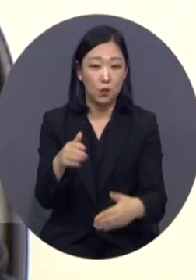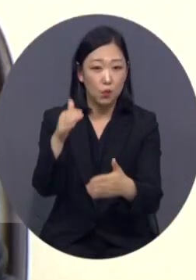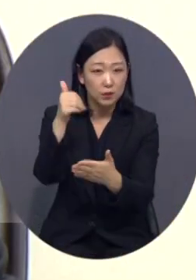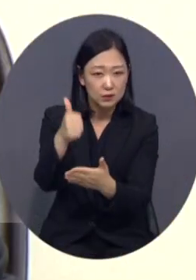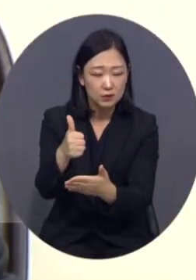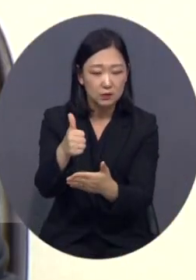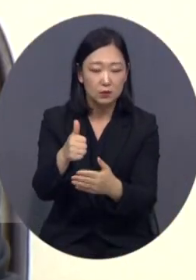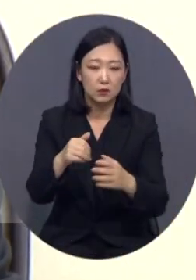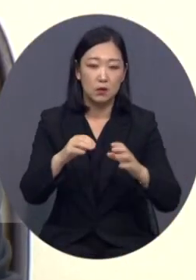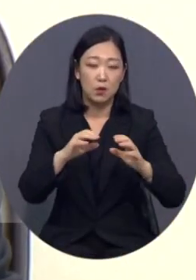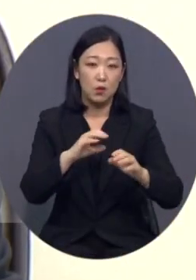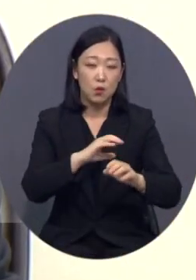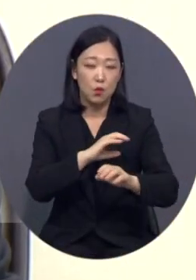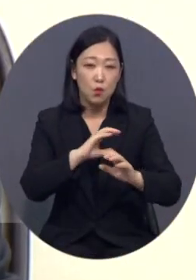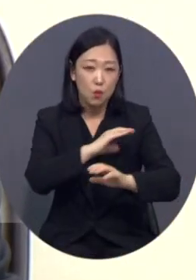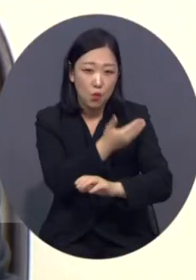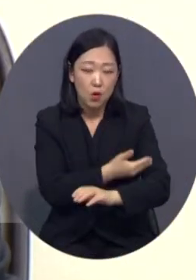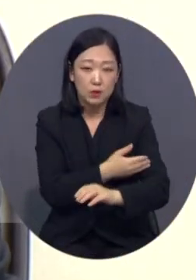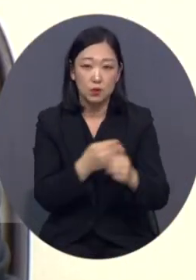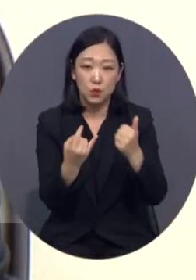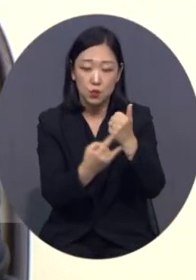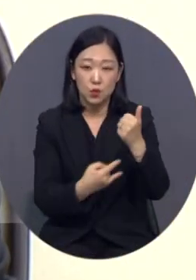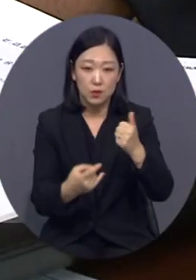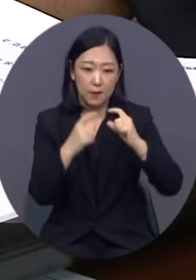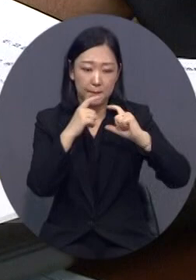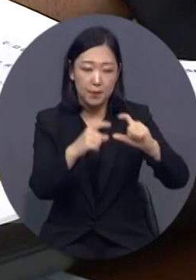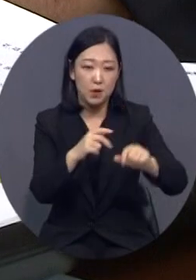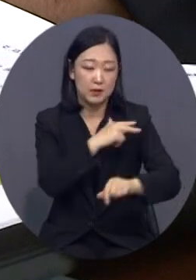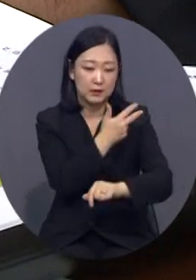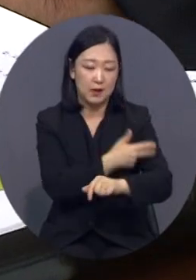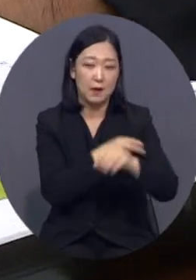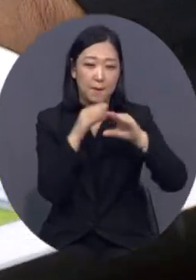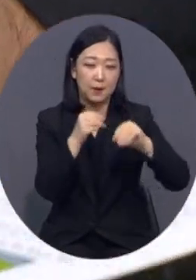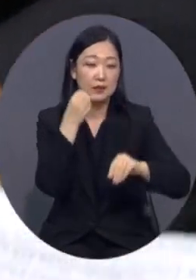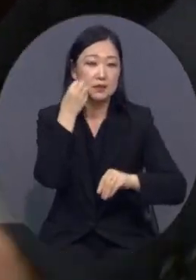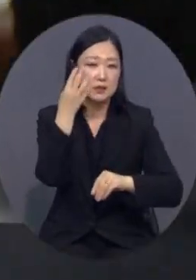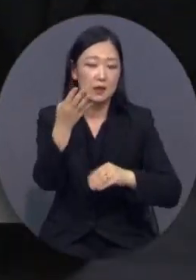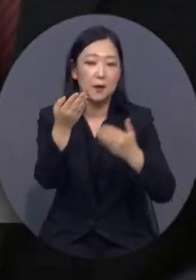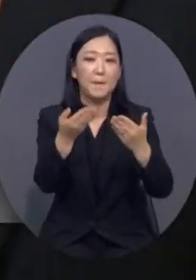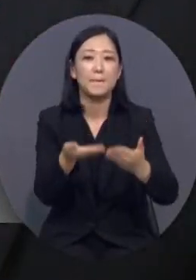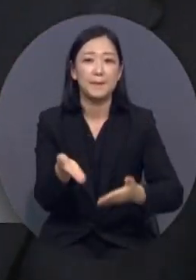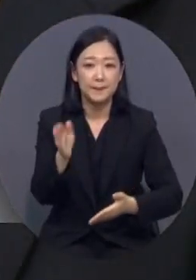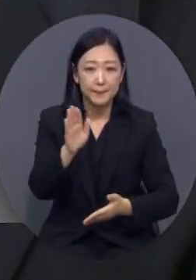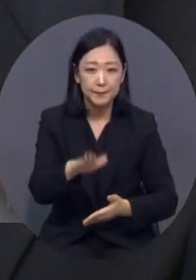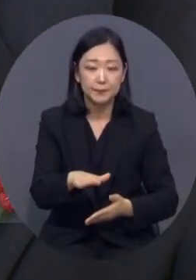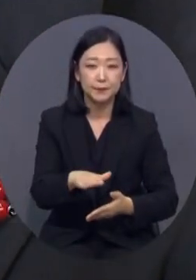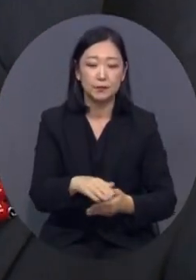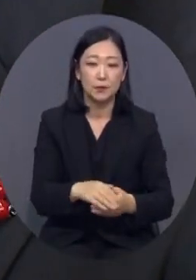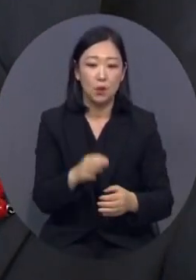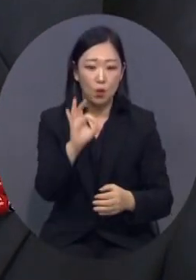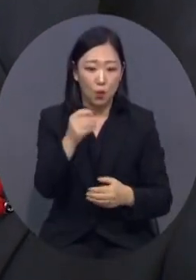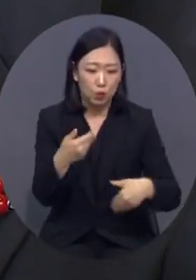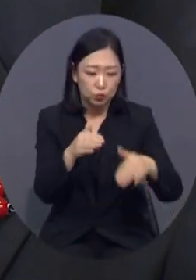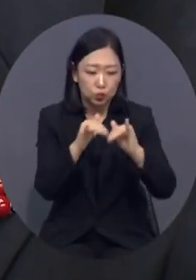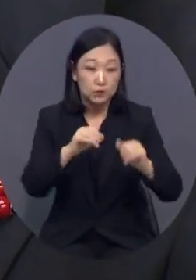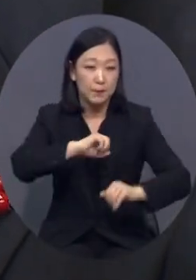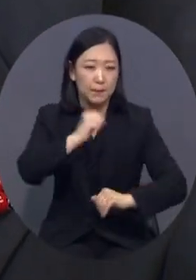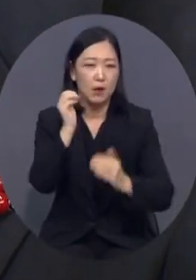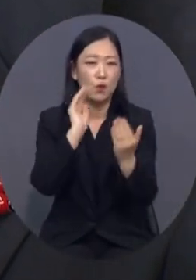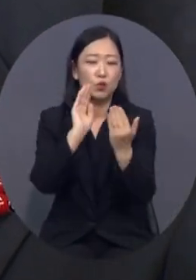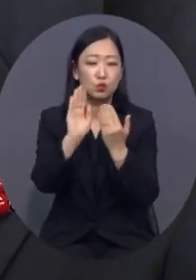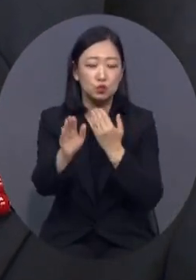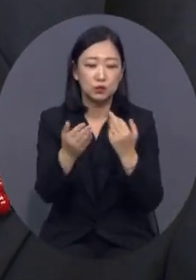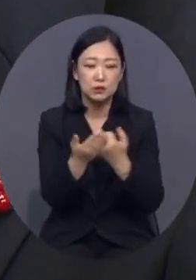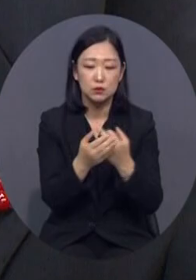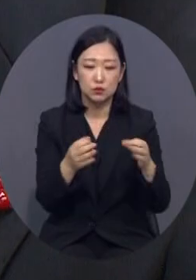5원장은 국민권익위원회 권고로 지난해 초 자격정지 4개월 처분을 받았지만 오영훈 지사 당선 직후